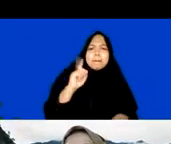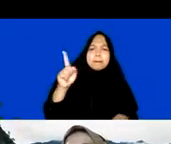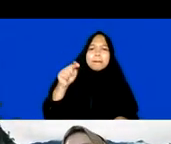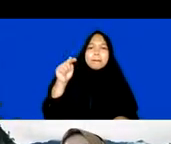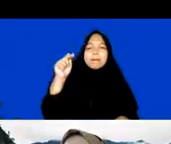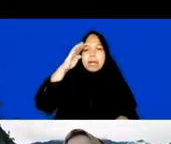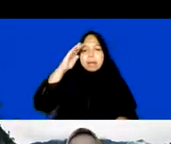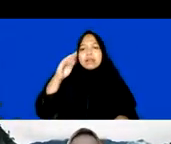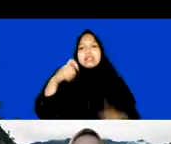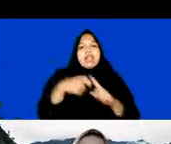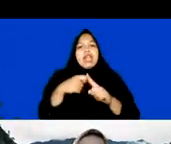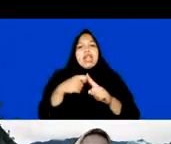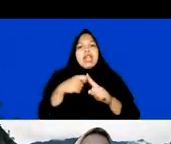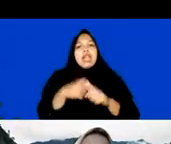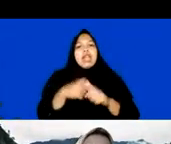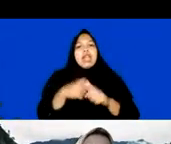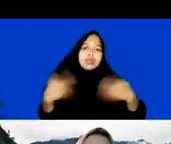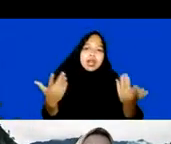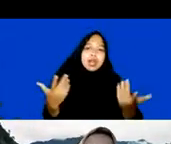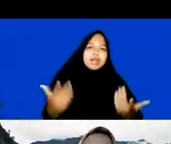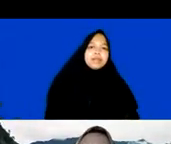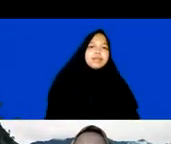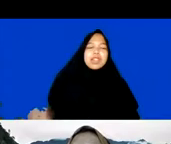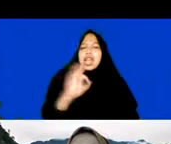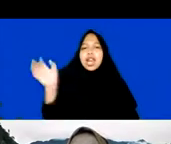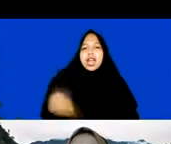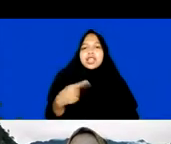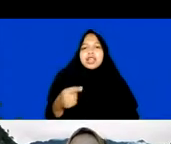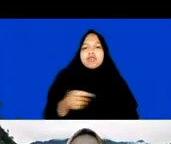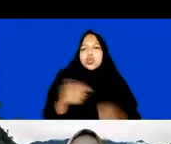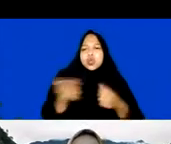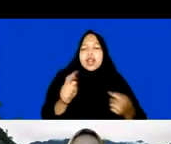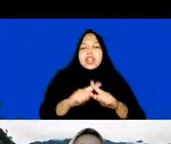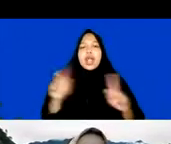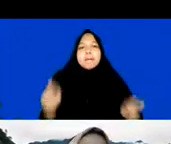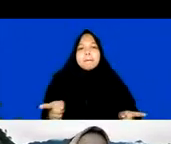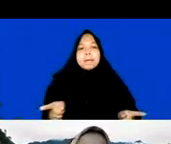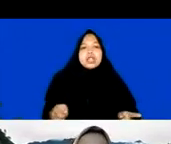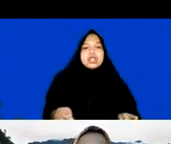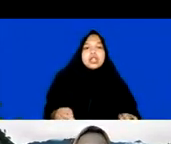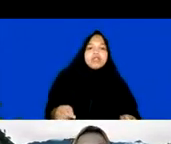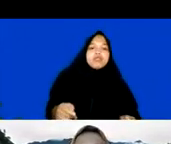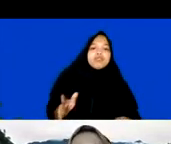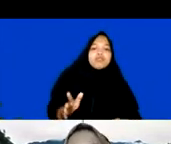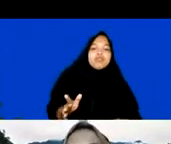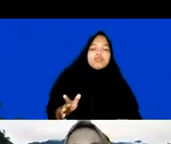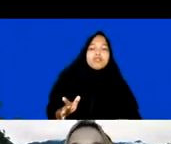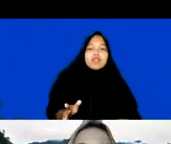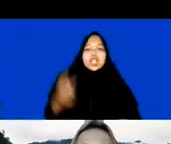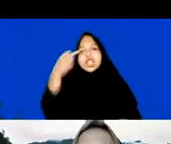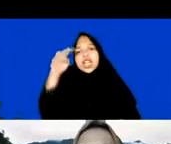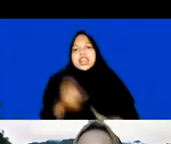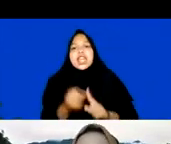dikembangkan sebuah produk yang dijual, tapi tidak hanya dijual, tapi juga mementingkan rasa si pembuat dan penikmatnya gitu